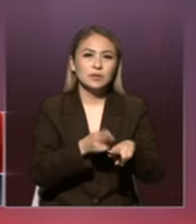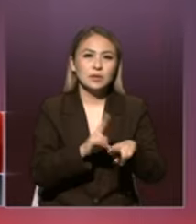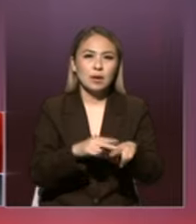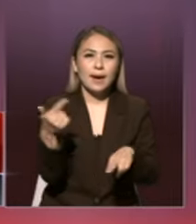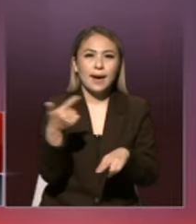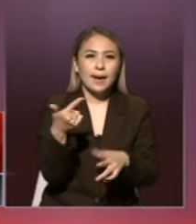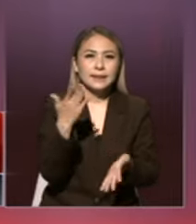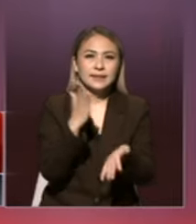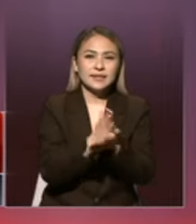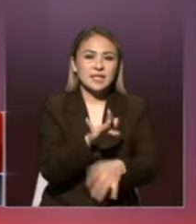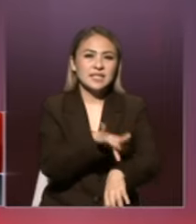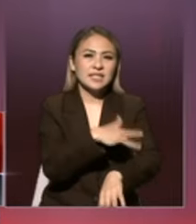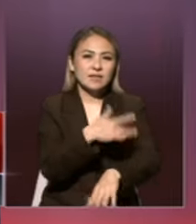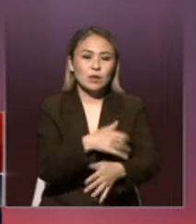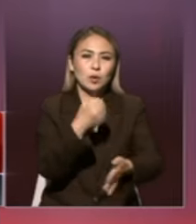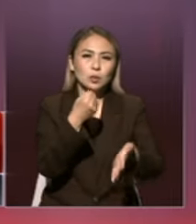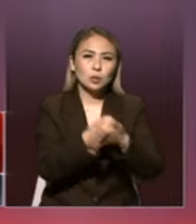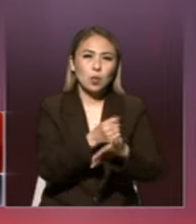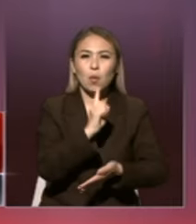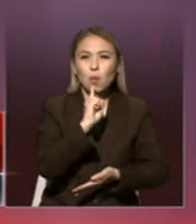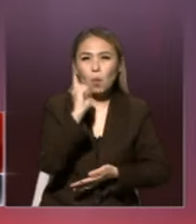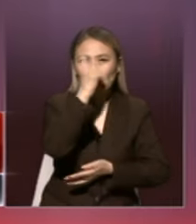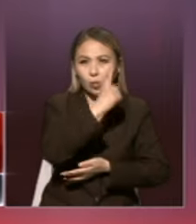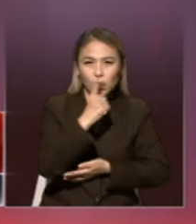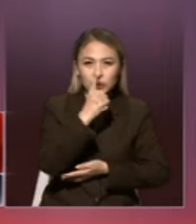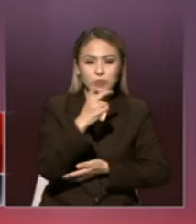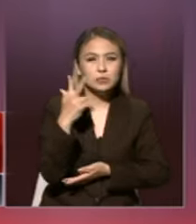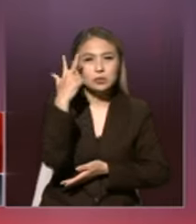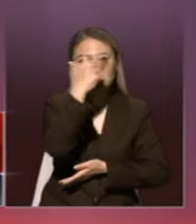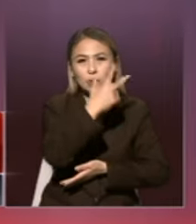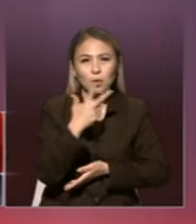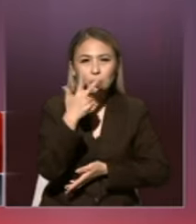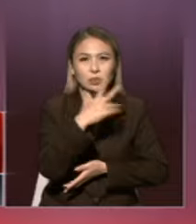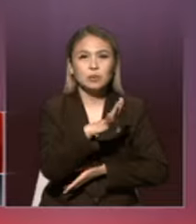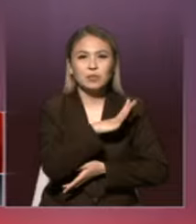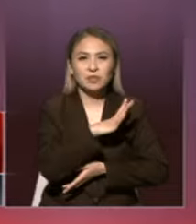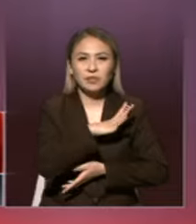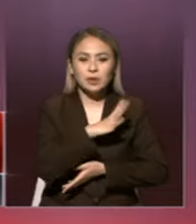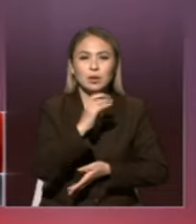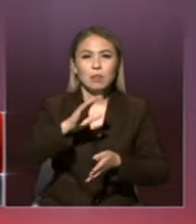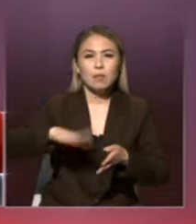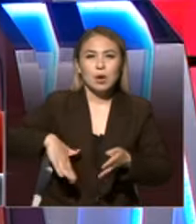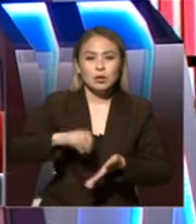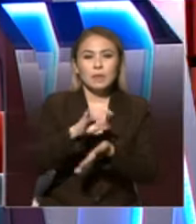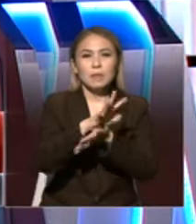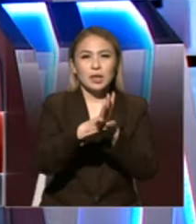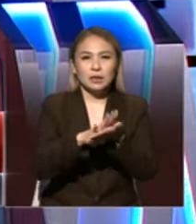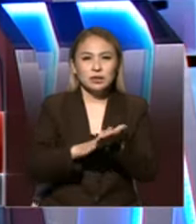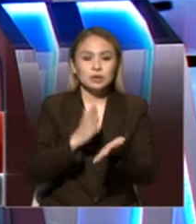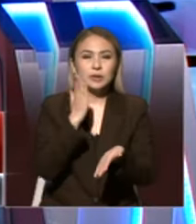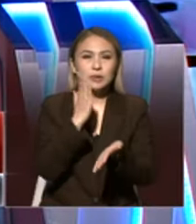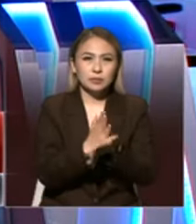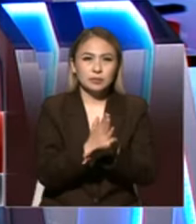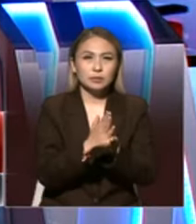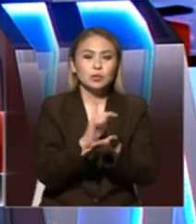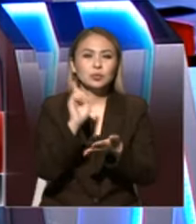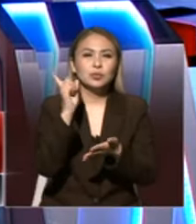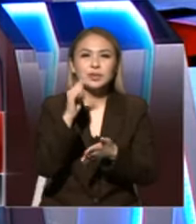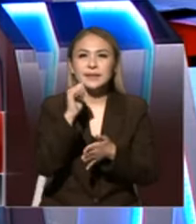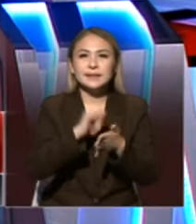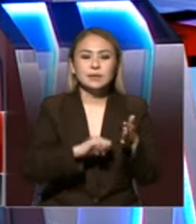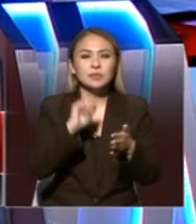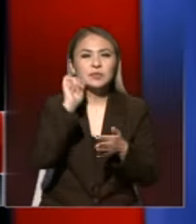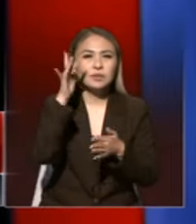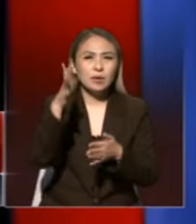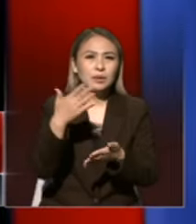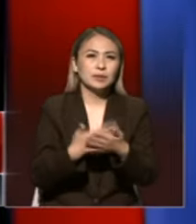Гарантия бар, сервисная гарантия, бір жыл ма, үш жыл ма, гарантийный срокта қызмет көрсетеді. Одан кейінде қызмет көрсетуге мүдделі. Себебі оған ертеңде